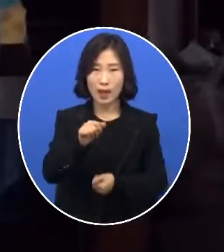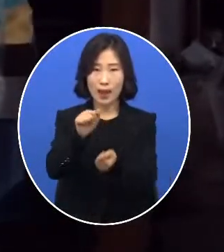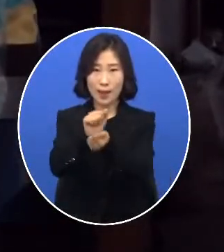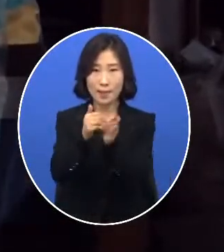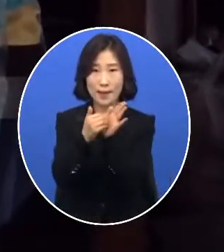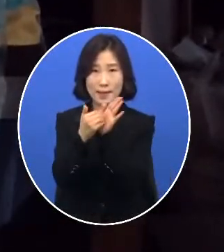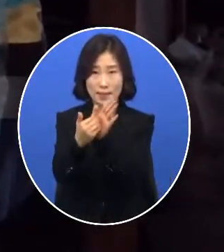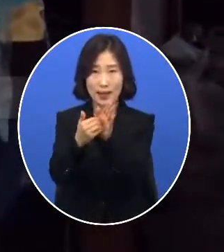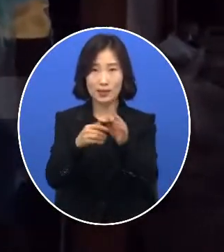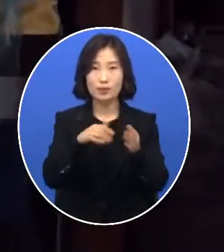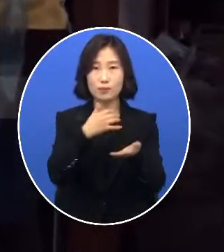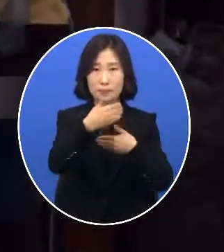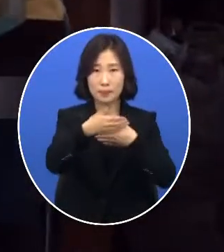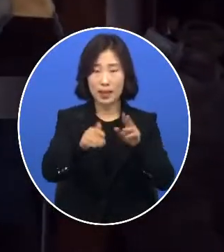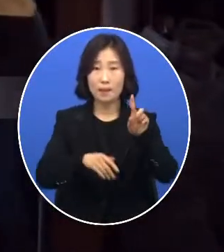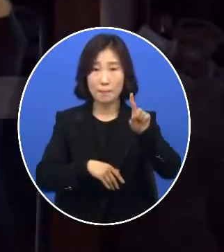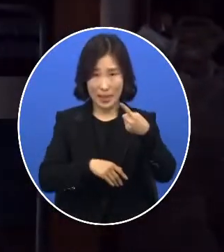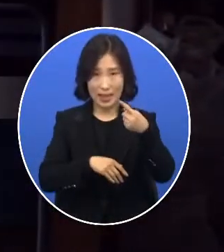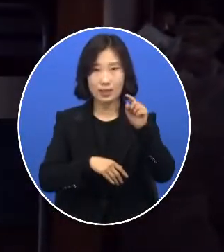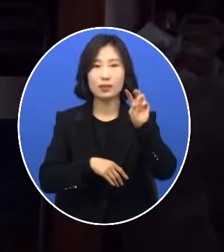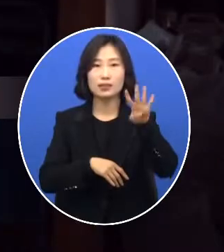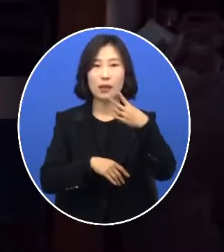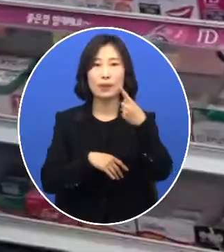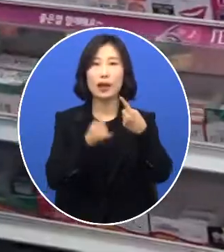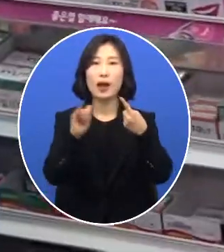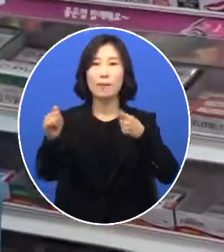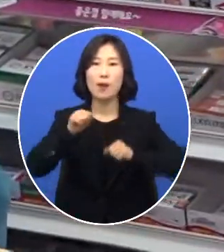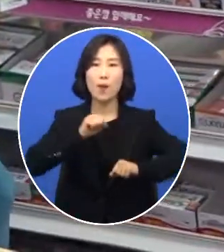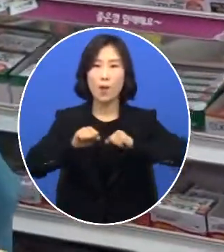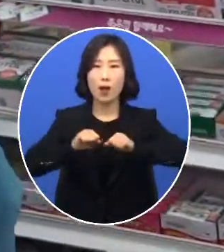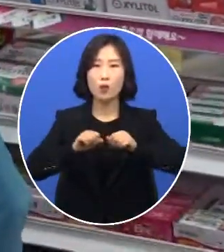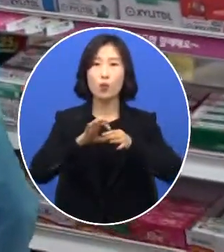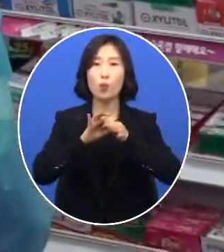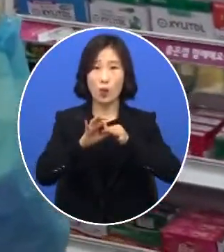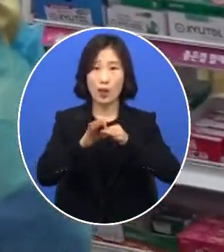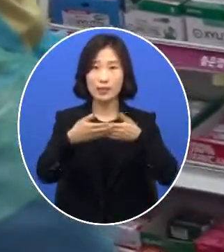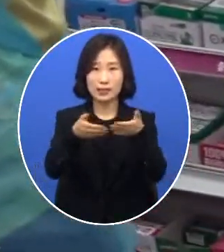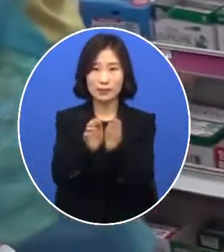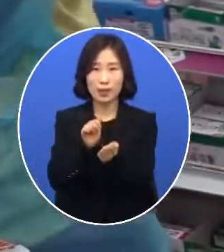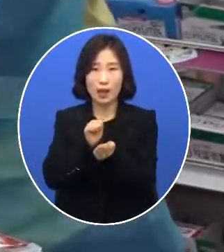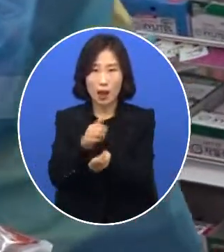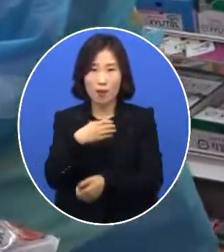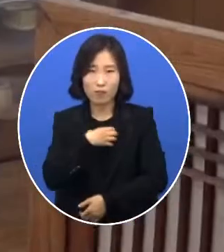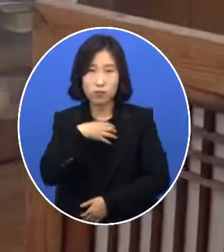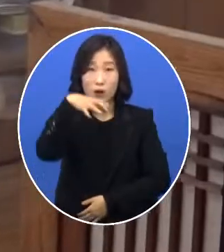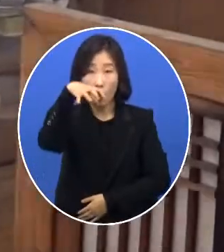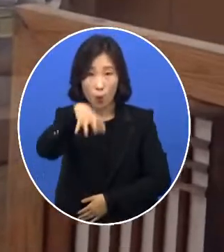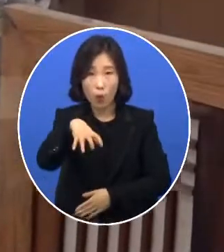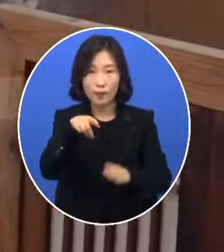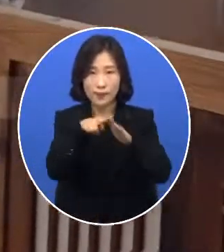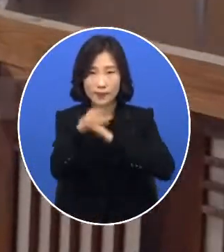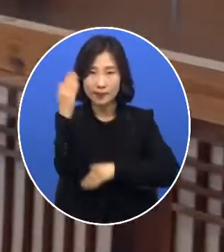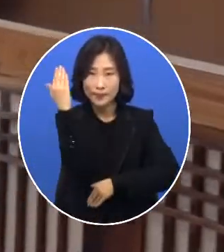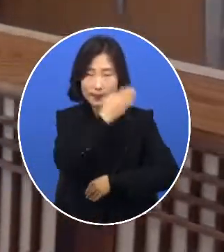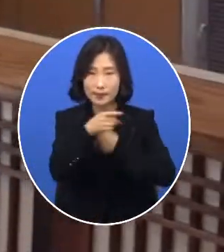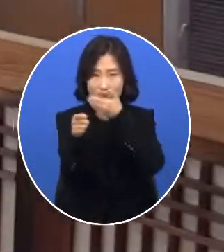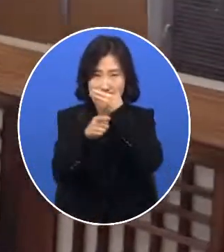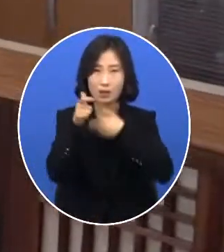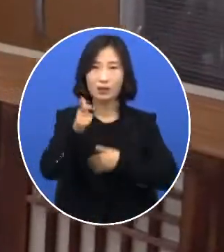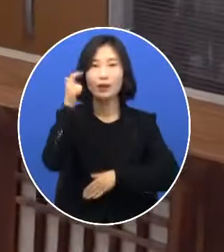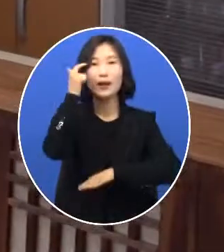코로나19 방역대 100개 반 401명의 활동을 통해 집단 감염 우려 시설에 대한 소독을 더욱 강화할 예정입니다.